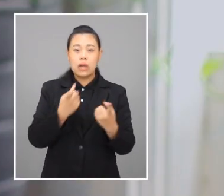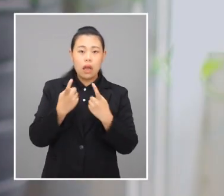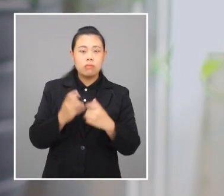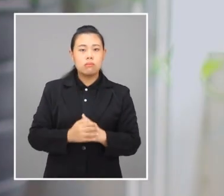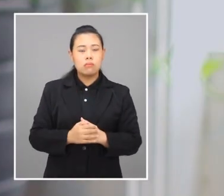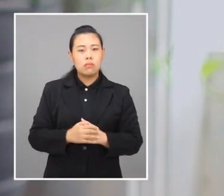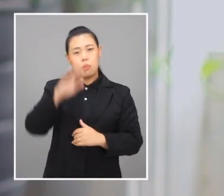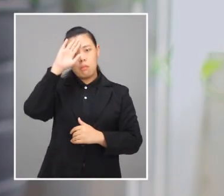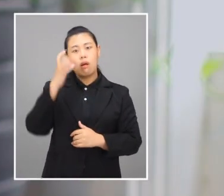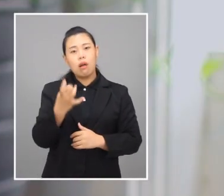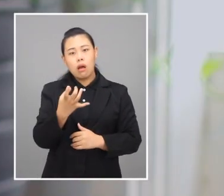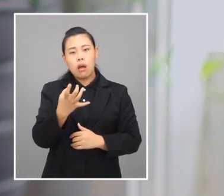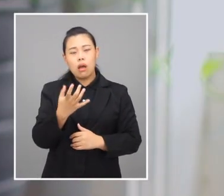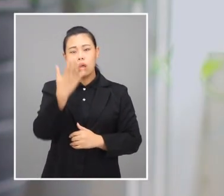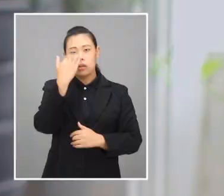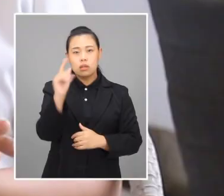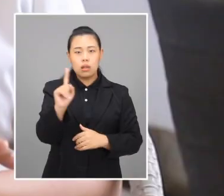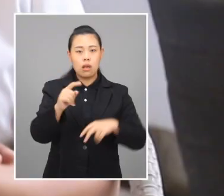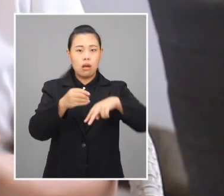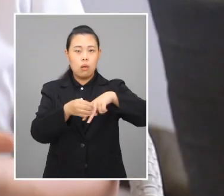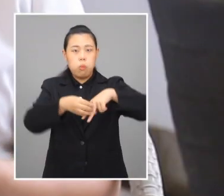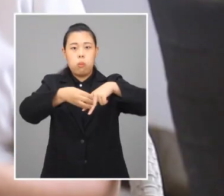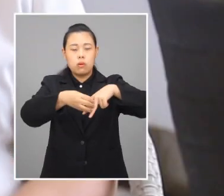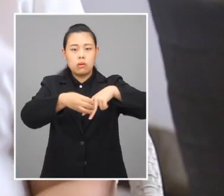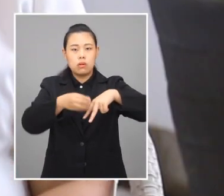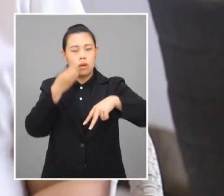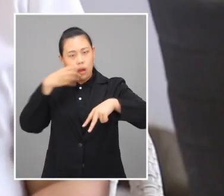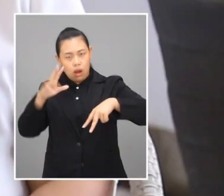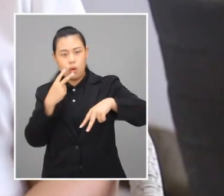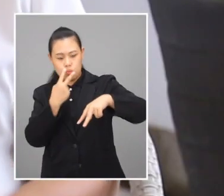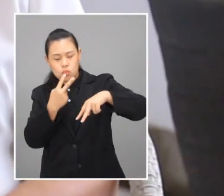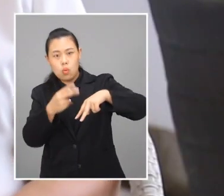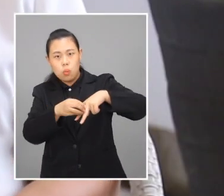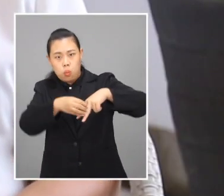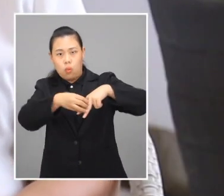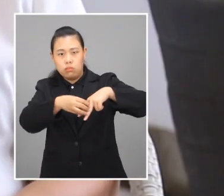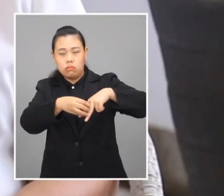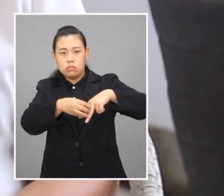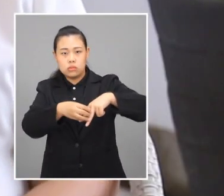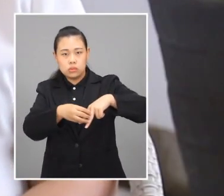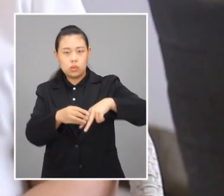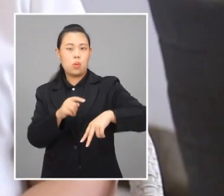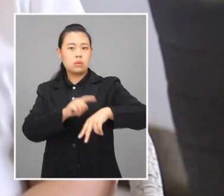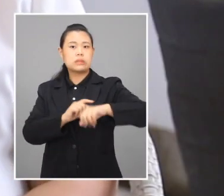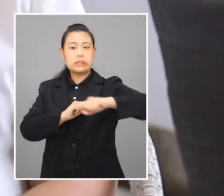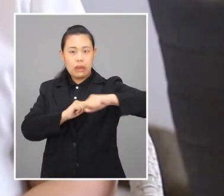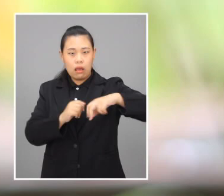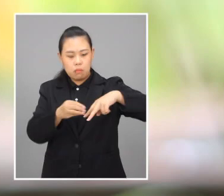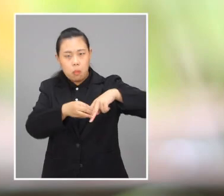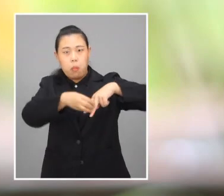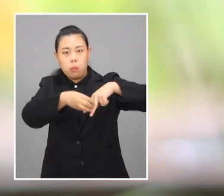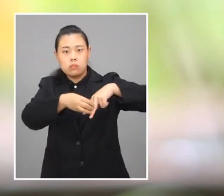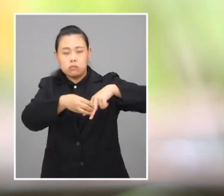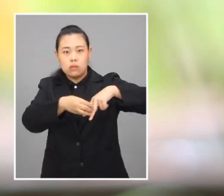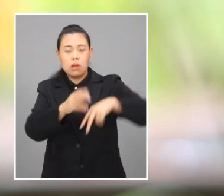นเป็นอะไรทำไมขาบวมกลับไปบ้านก็ไปดูมันก็บวมจริงๆบวมข้างหนึ่งไงตรงหน้าขาด้านซ้ายเหนือหัวเข่า